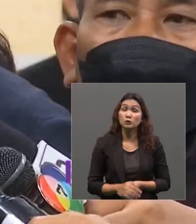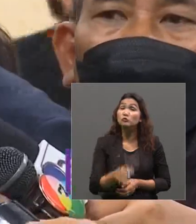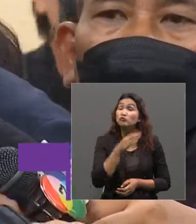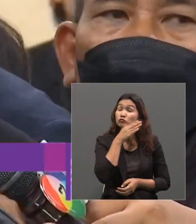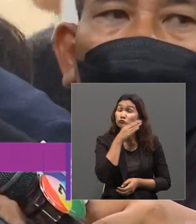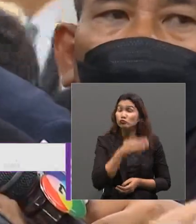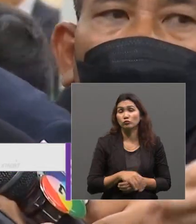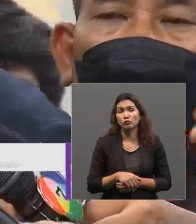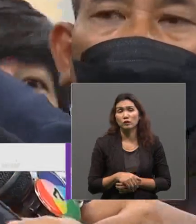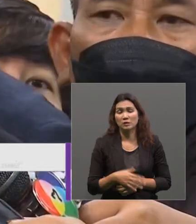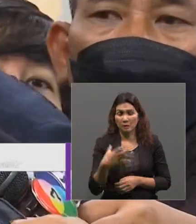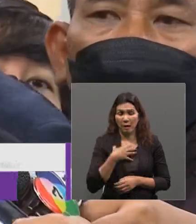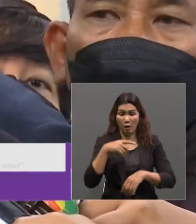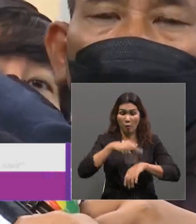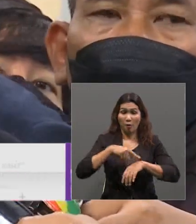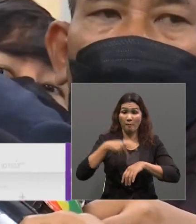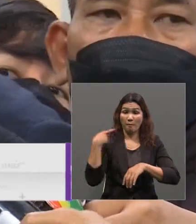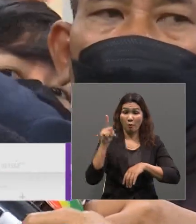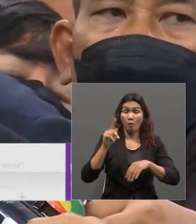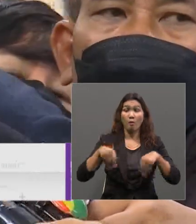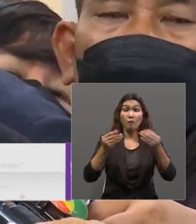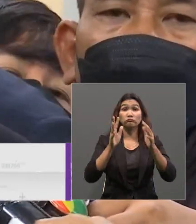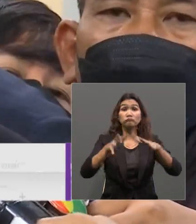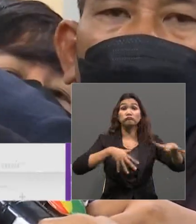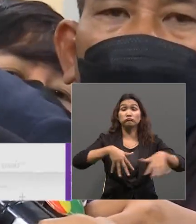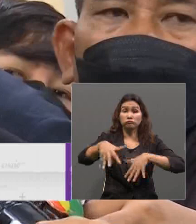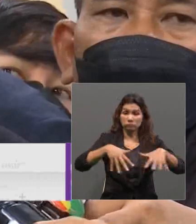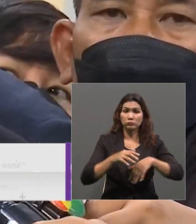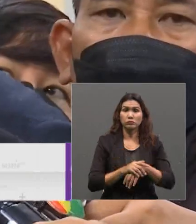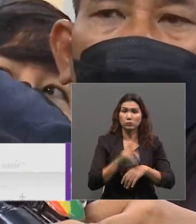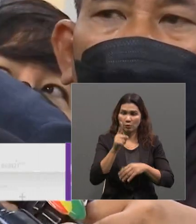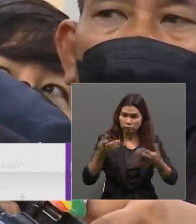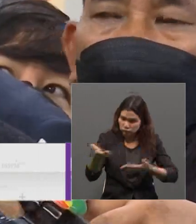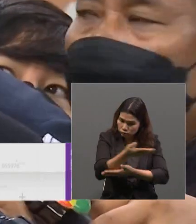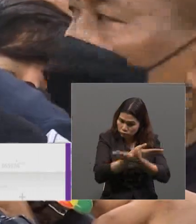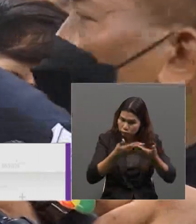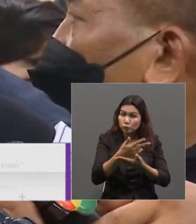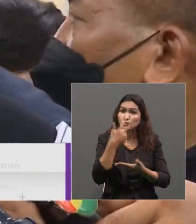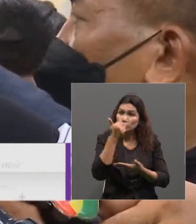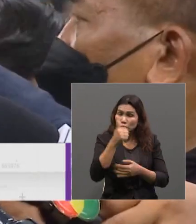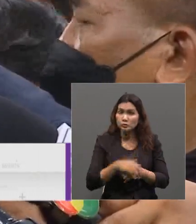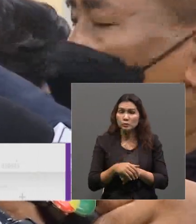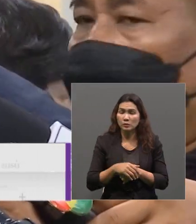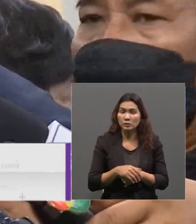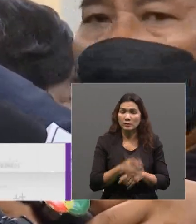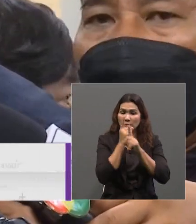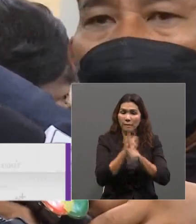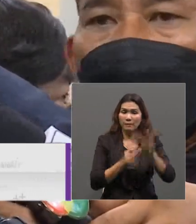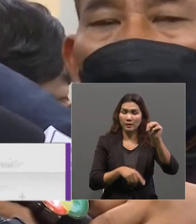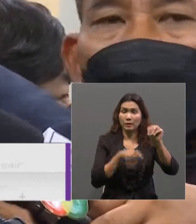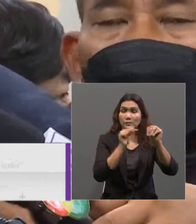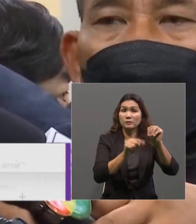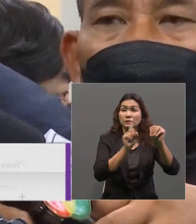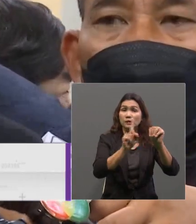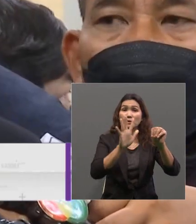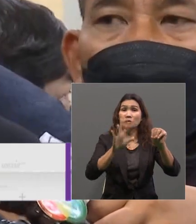ลาให้มีประโยชน์ต่อพี่น้องประชาชนนะครับก็พิจารณาให้ดีว่าการอภิปรายตามมาตรา152เนี่ยต้องปฏิบั